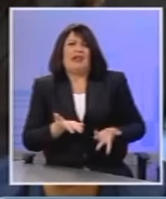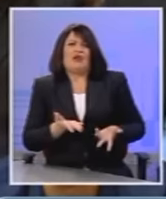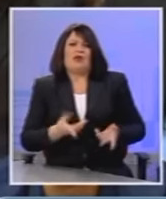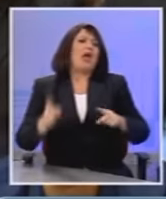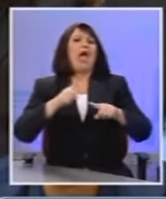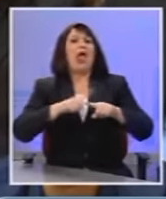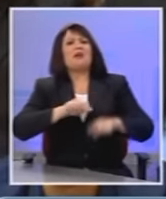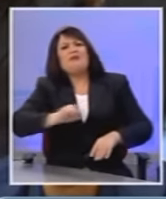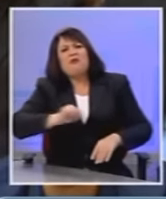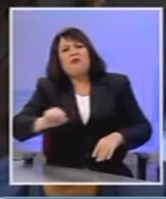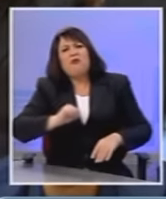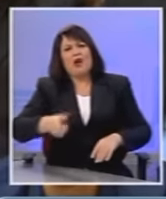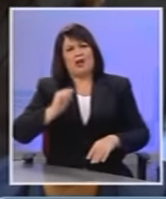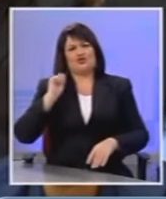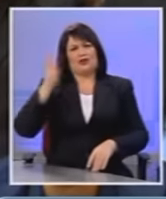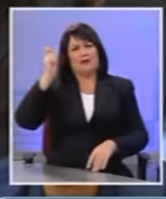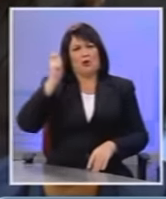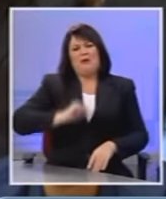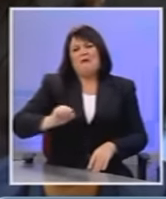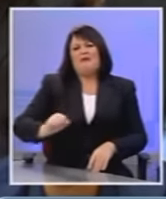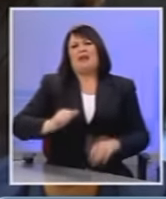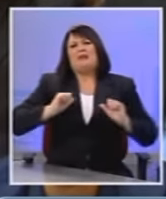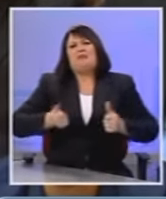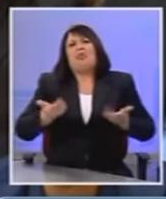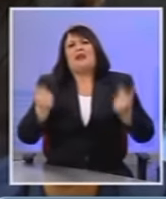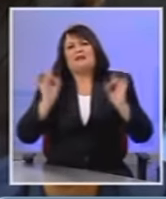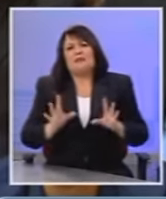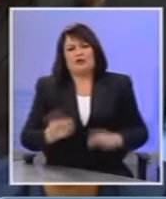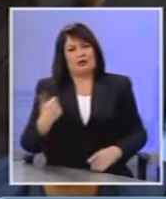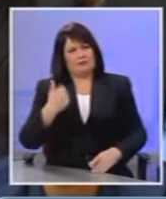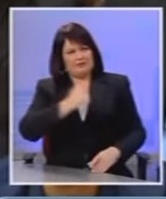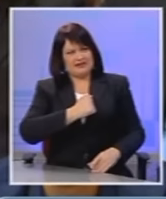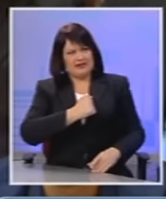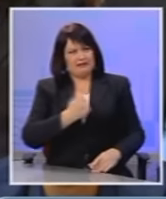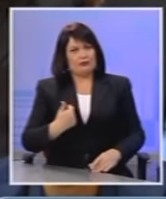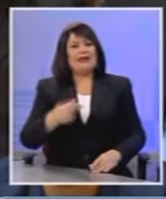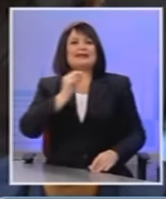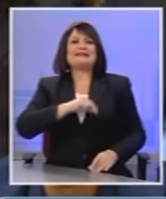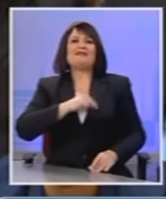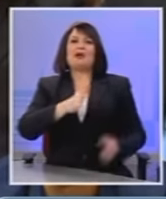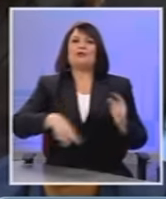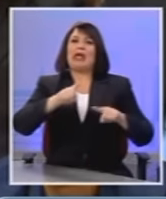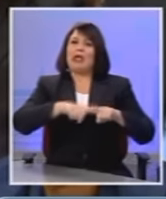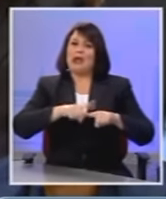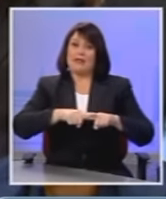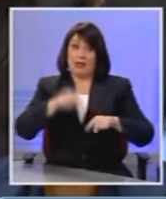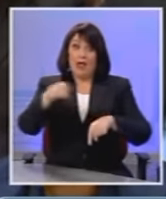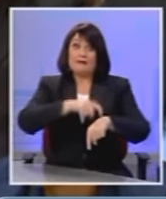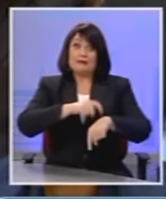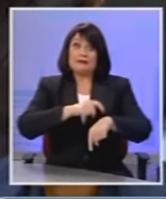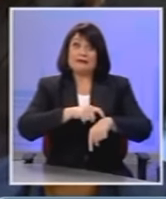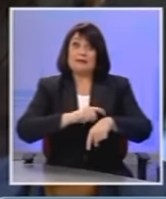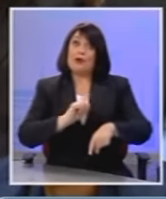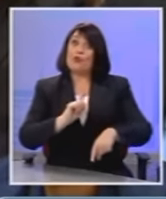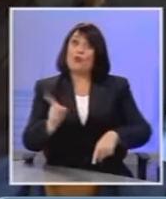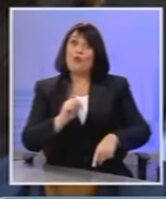ελληνική εξωτερική πολιτική στον τομέα αυτό. Και εμείς πιστεύουμε ότι τα συμφέροντα της Ελλάδος στη δεδομένη περίσταση δεν είναι